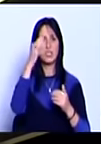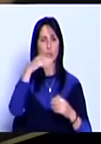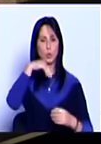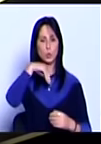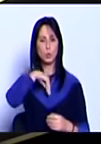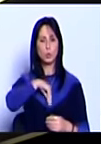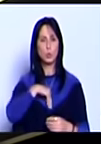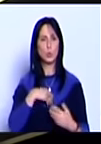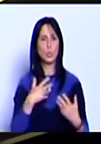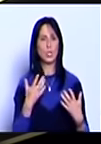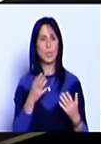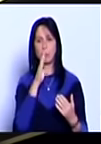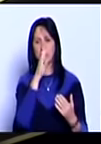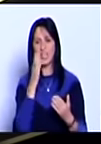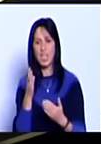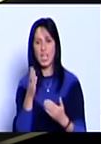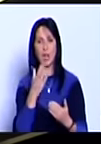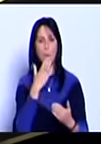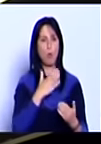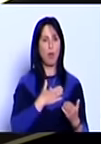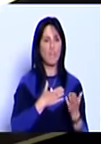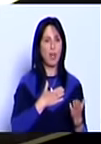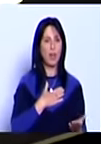სულიერისადმი, უსულოსადმი, მტრისადმი, მოყვარისადმი,